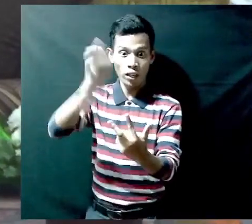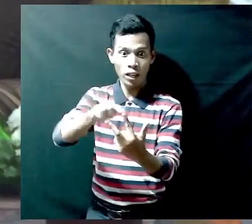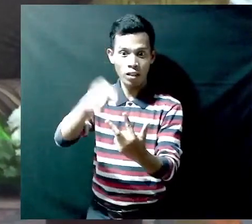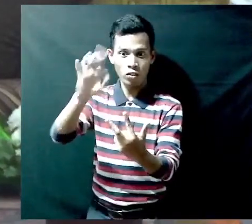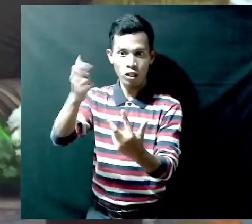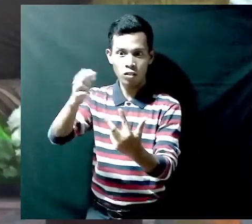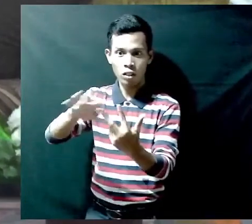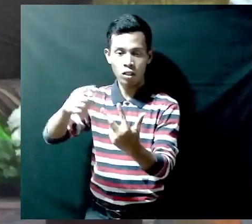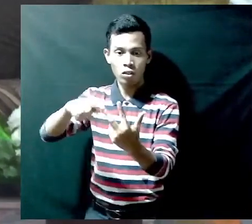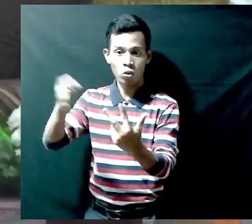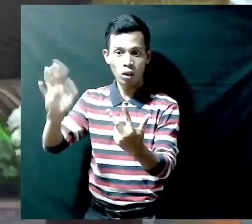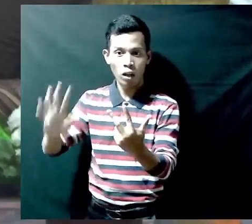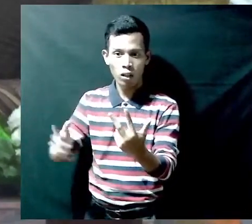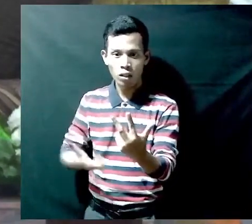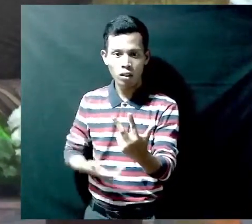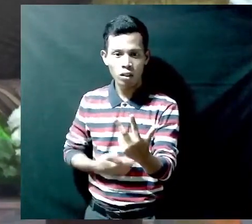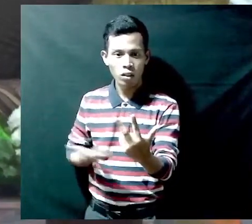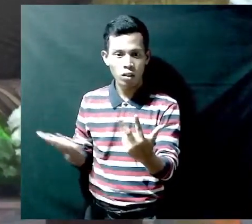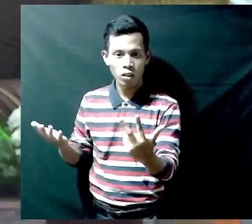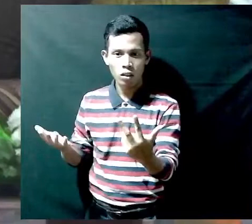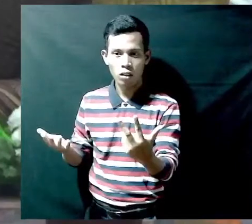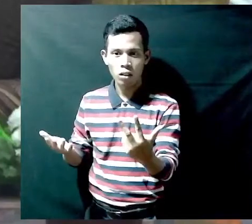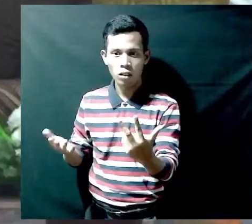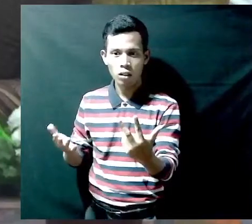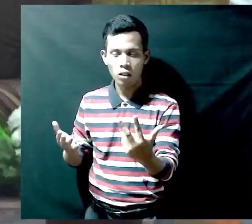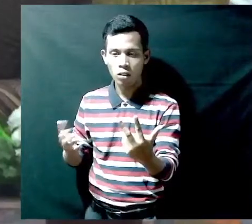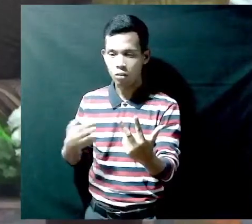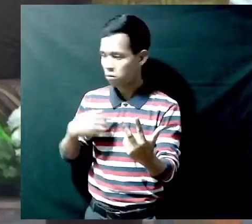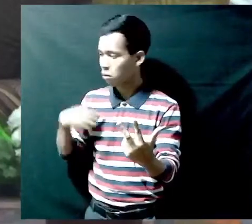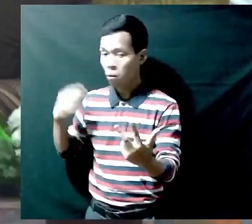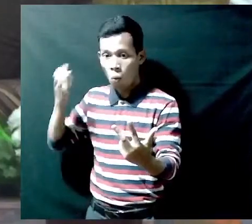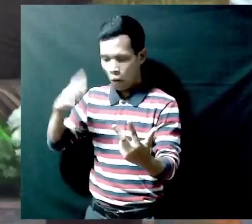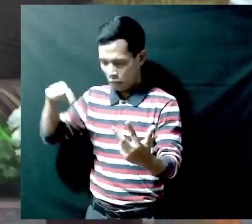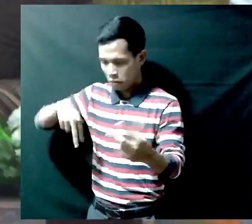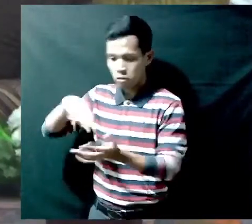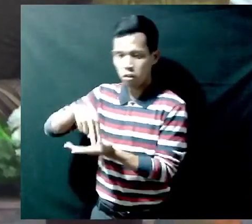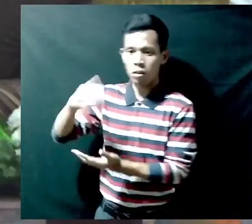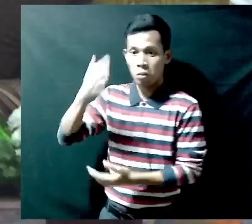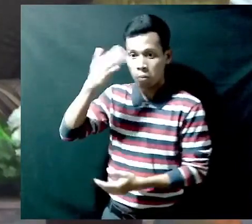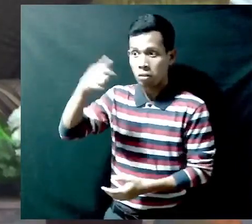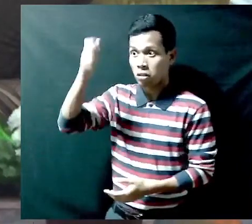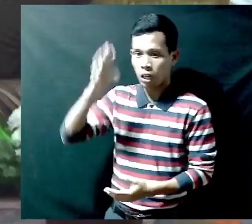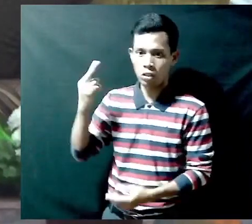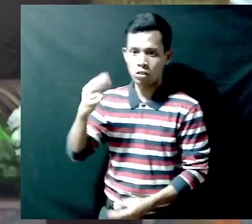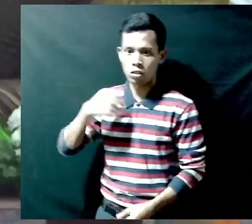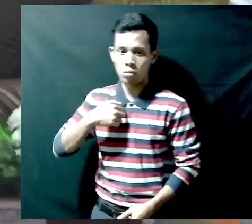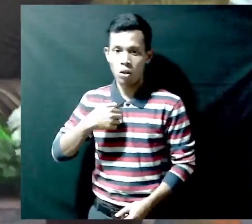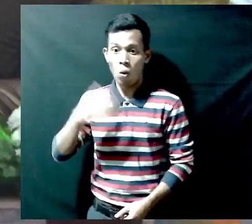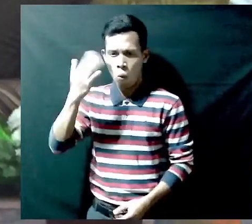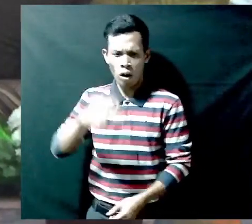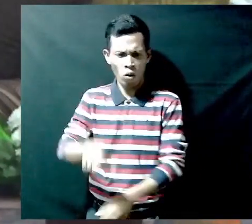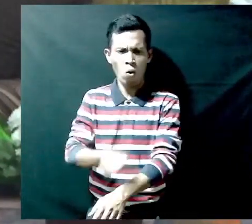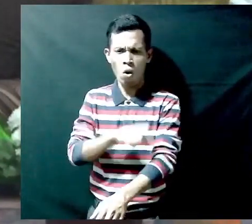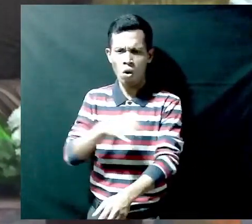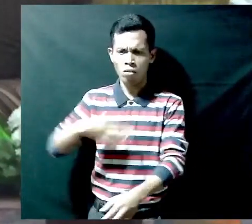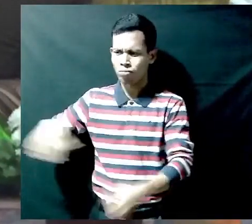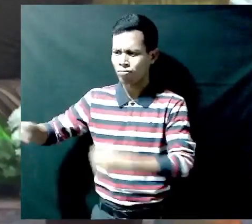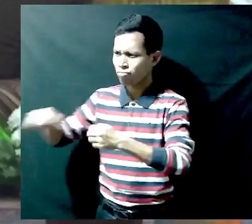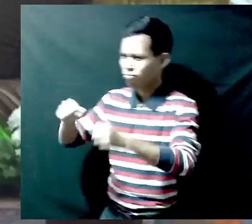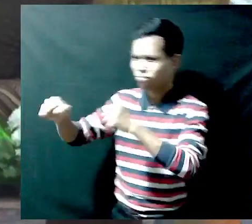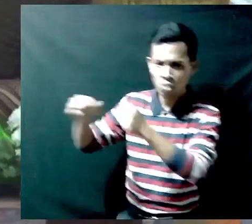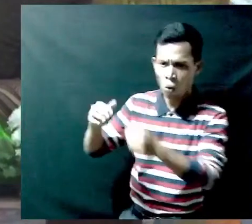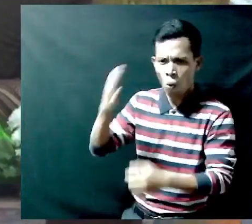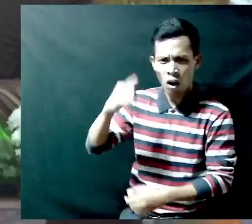Kaya ako gumagawa ng ganito, ginagamit lang ako ni Lord. Kaya ako nagtatagal dahil